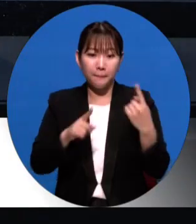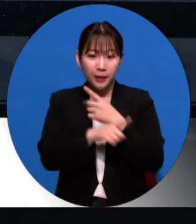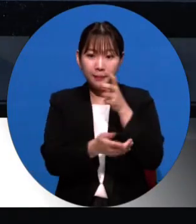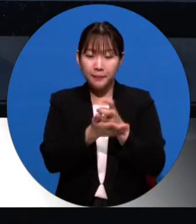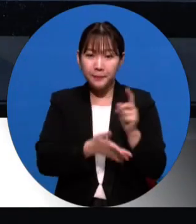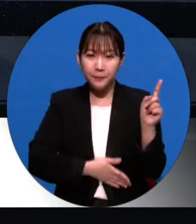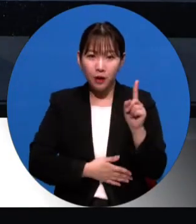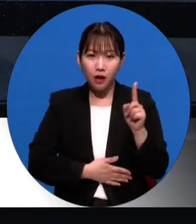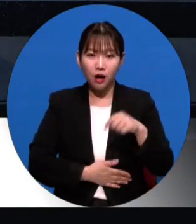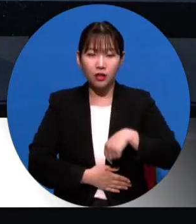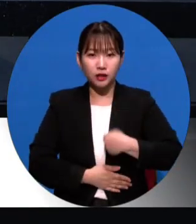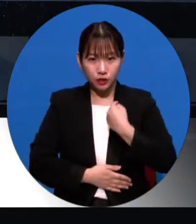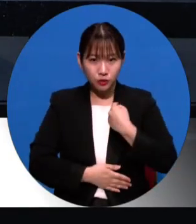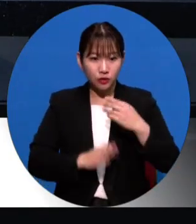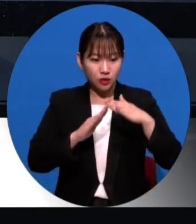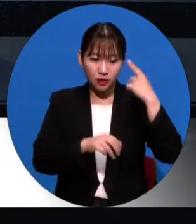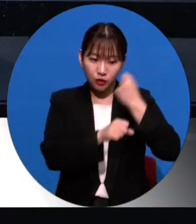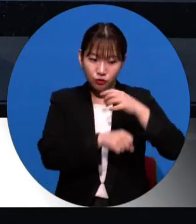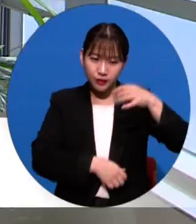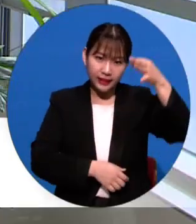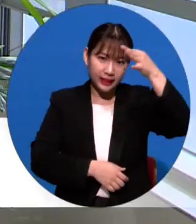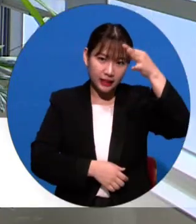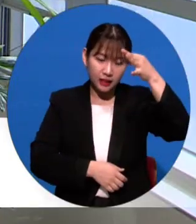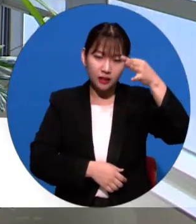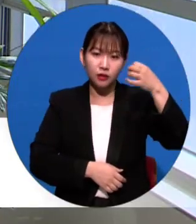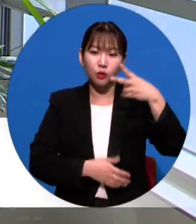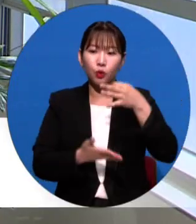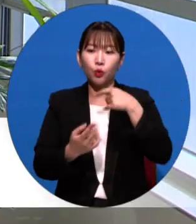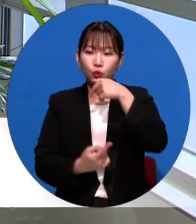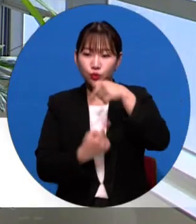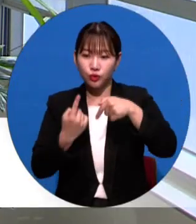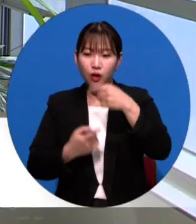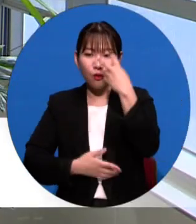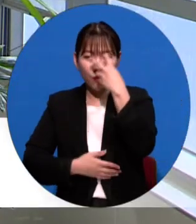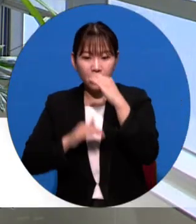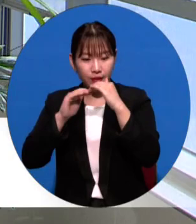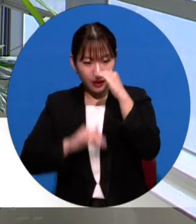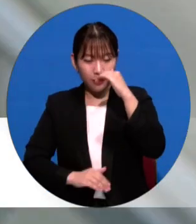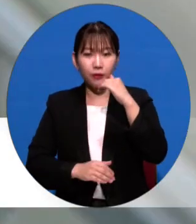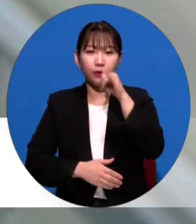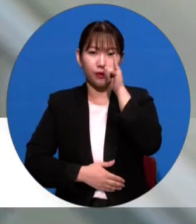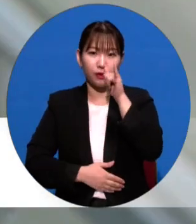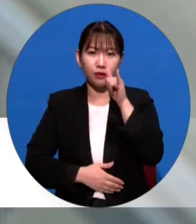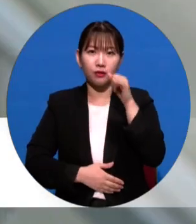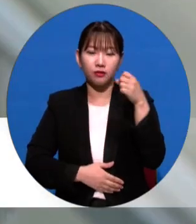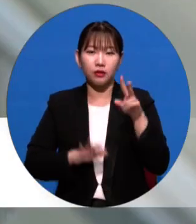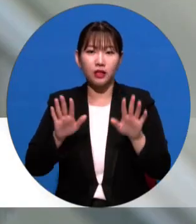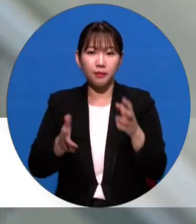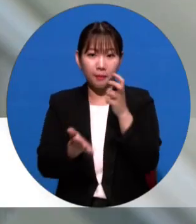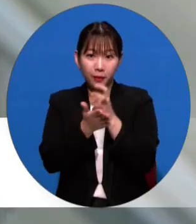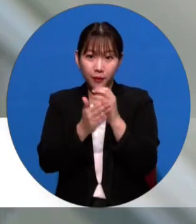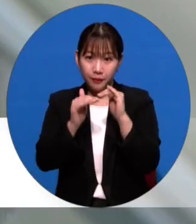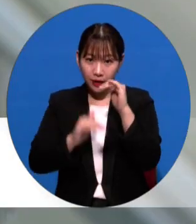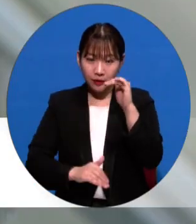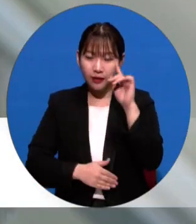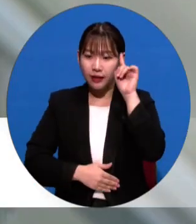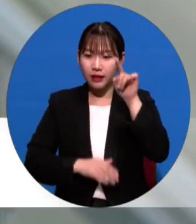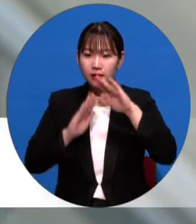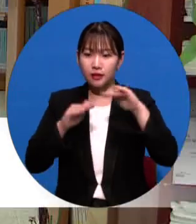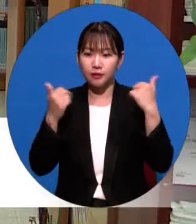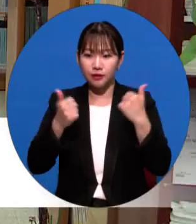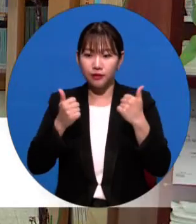조례는 독자적인 전남 연구원의 기능 재산 운영과 관리 등의 내용을 담고 있으며 이번 조리하는 내일